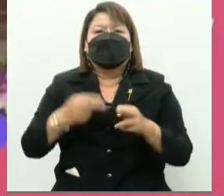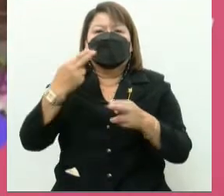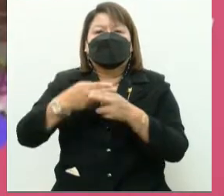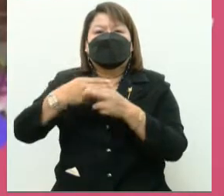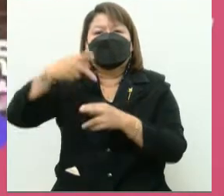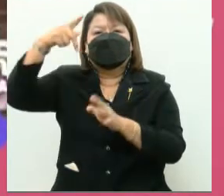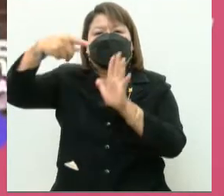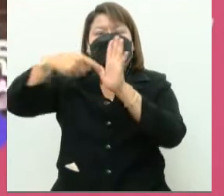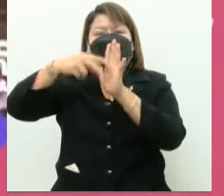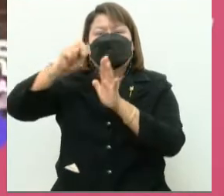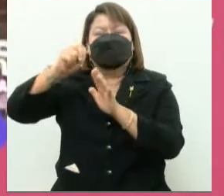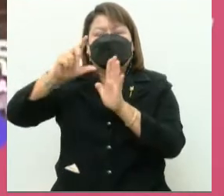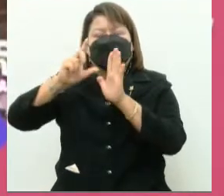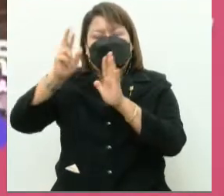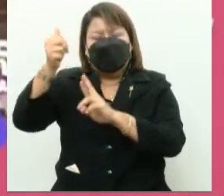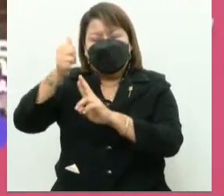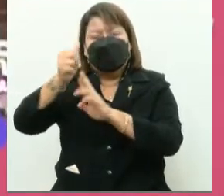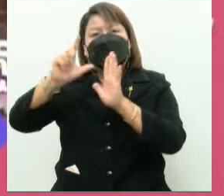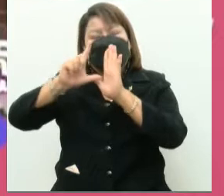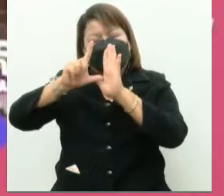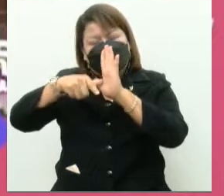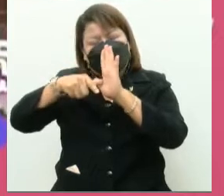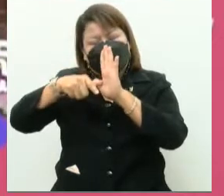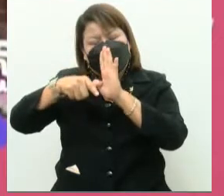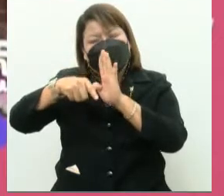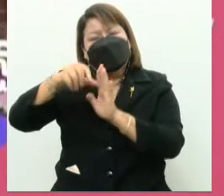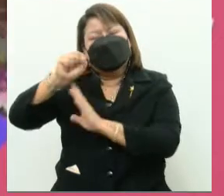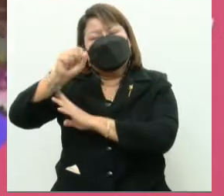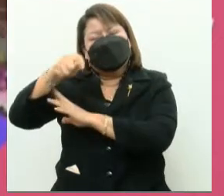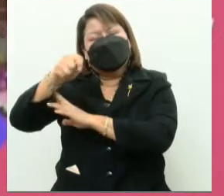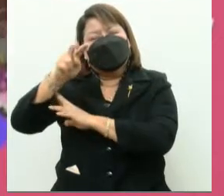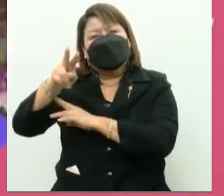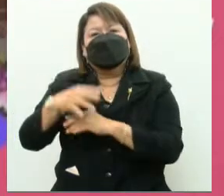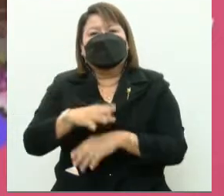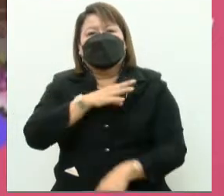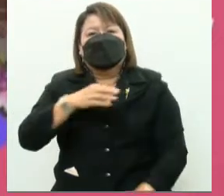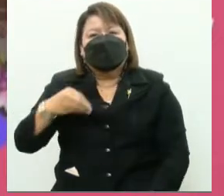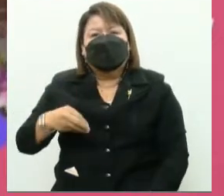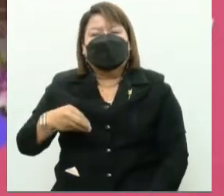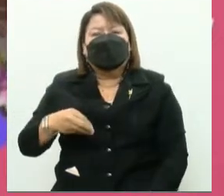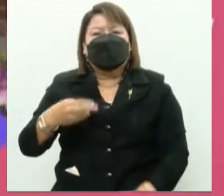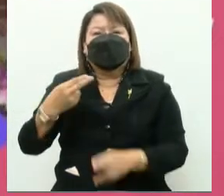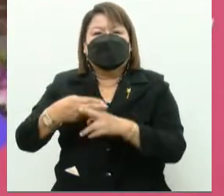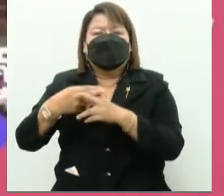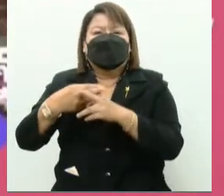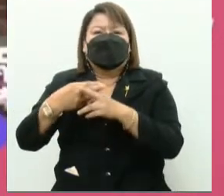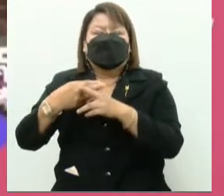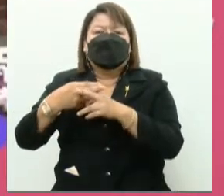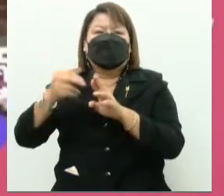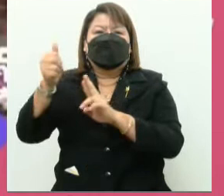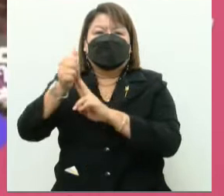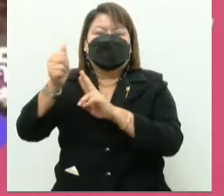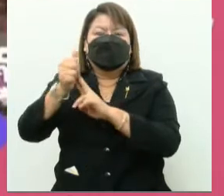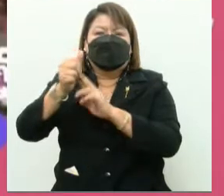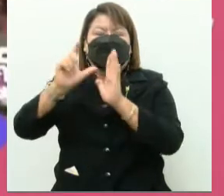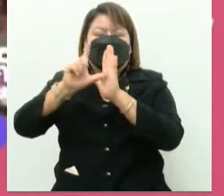วีดลรองเลขาธิการคณะกรรมการการศึกษาขั้นพื้นฐาน และคุณลุงทีพวังคณันรองเลขาธิการ